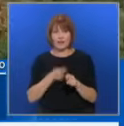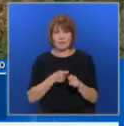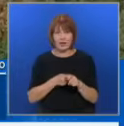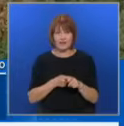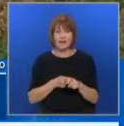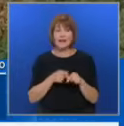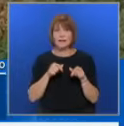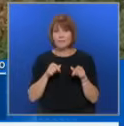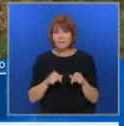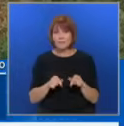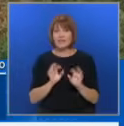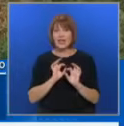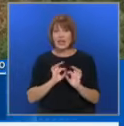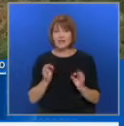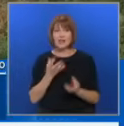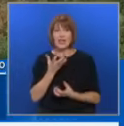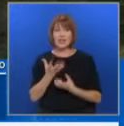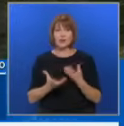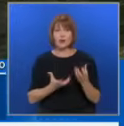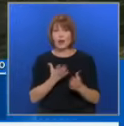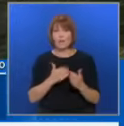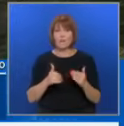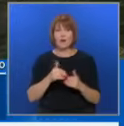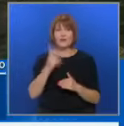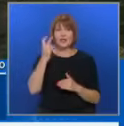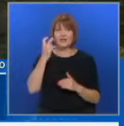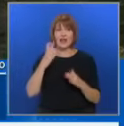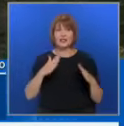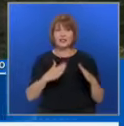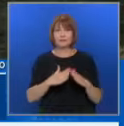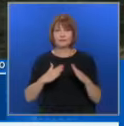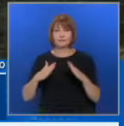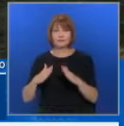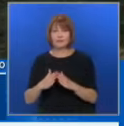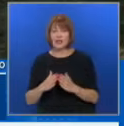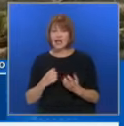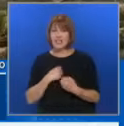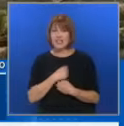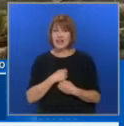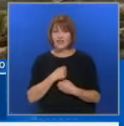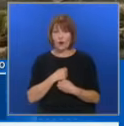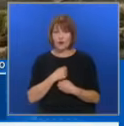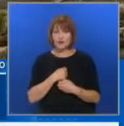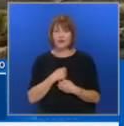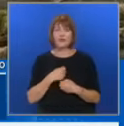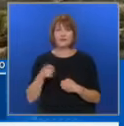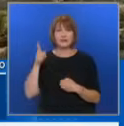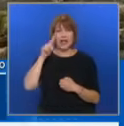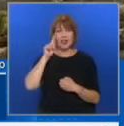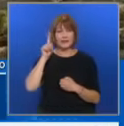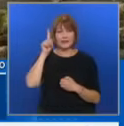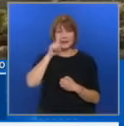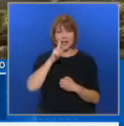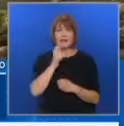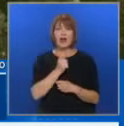този етап обаче е ясно, че са изгорели повече от 20 постройки. Тревожна беше обстановката в селото през целия ден. В